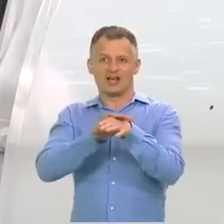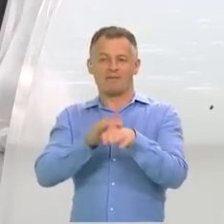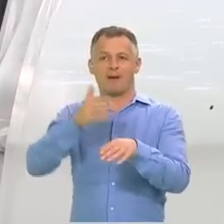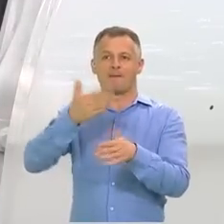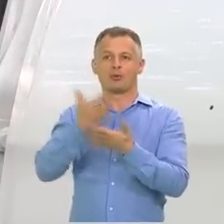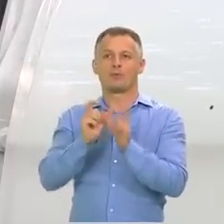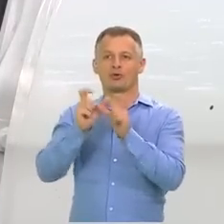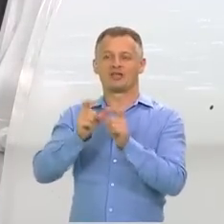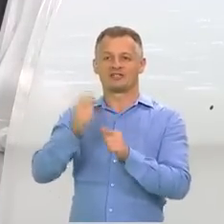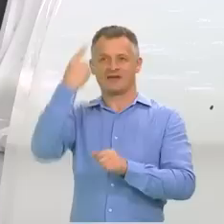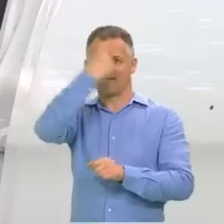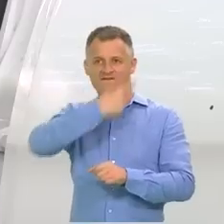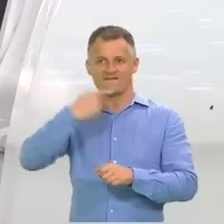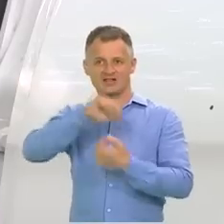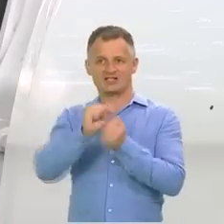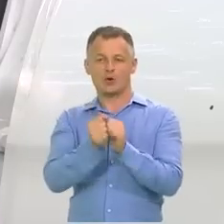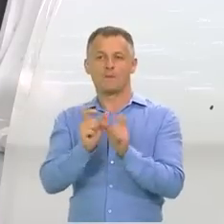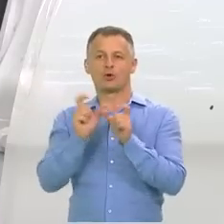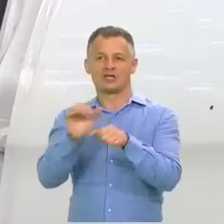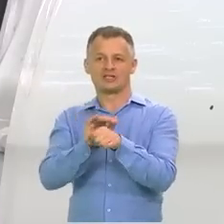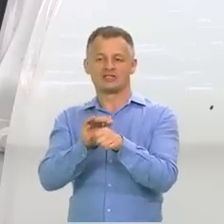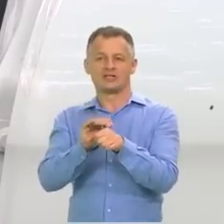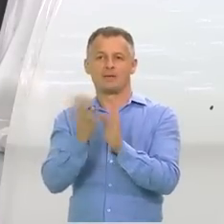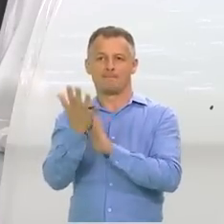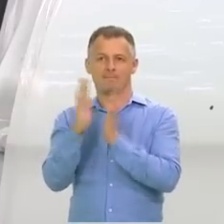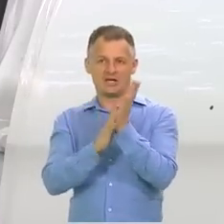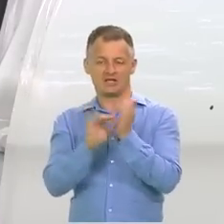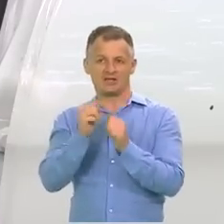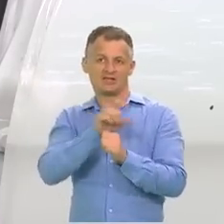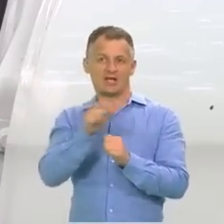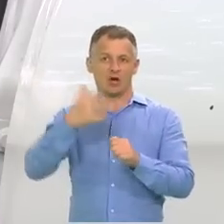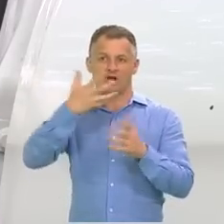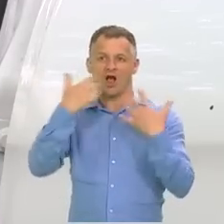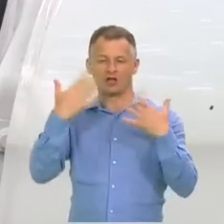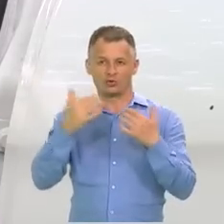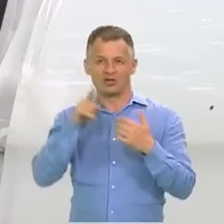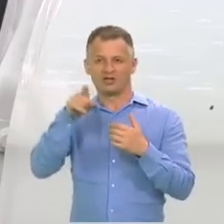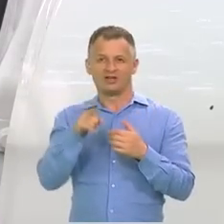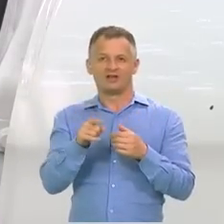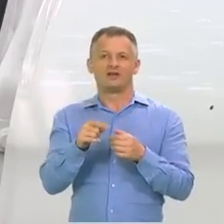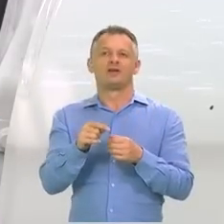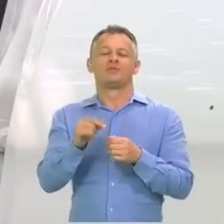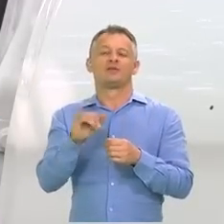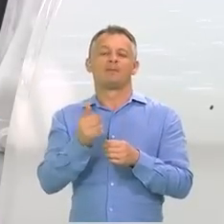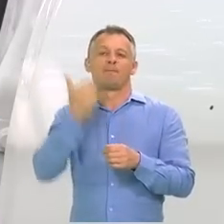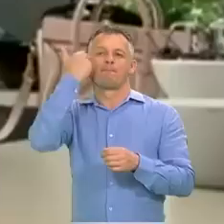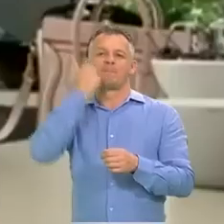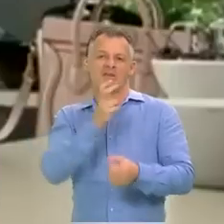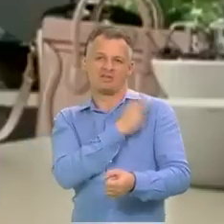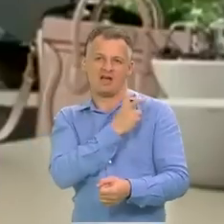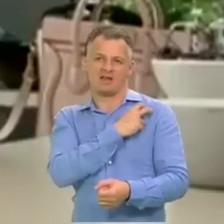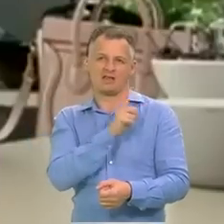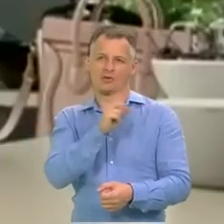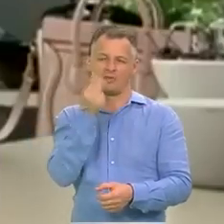protecție sau crema de mâini, iar asta pentru că din cauza căldurii, loțiunea își pierde din calitate și nu este recomandat să o mai folosim după. Să